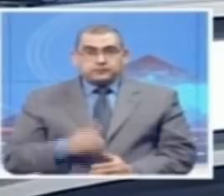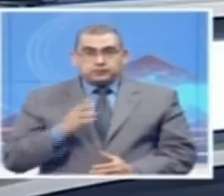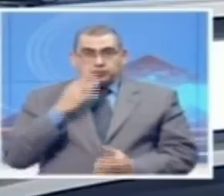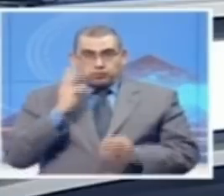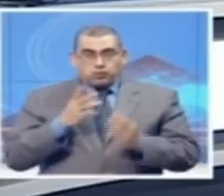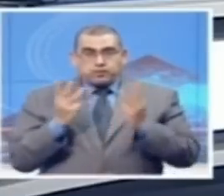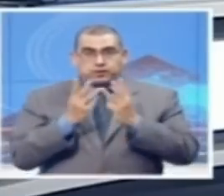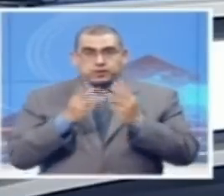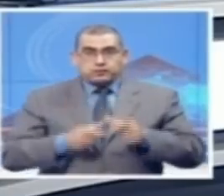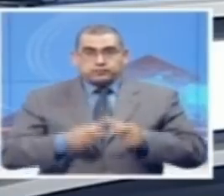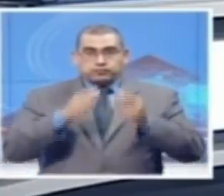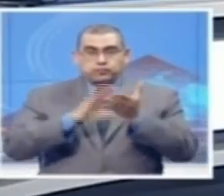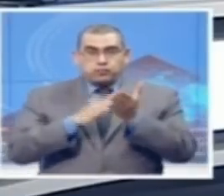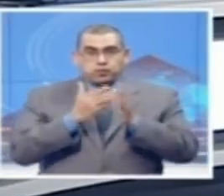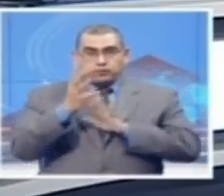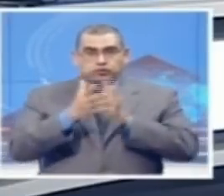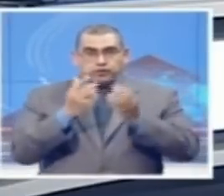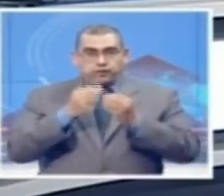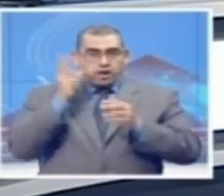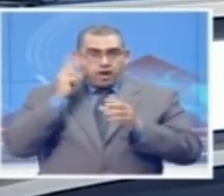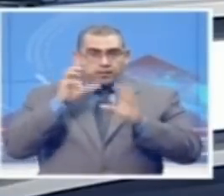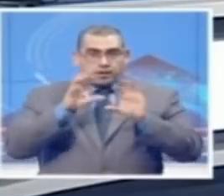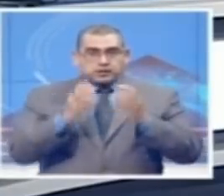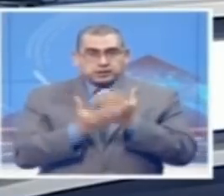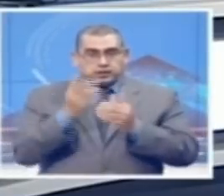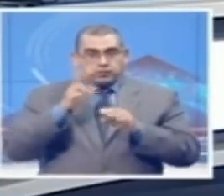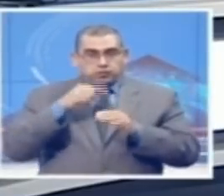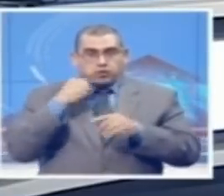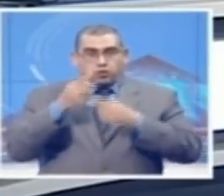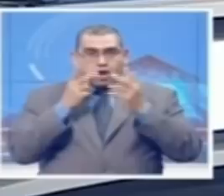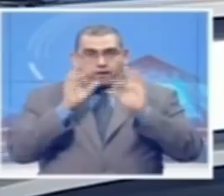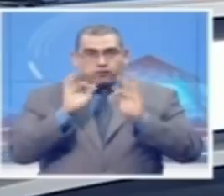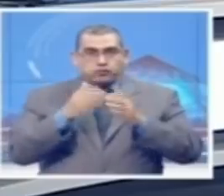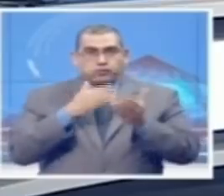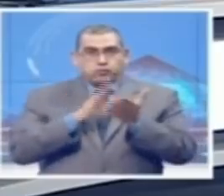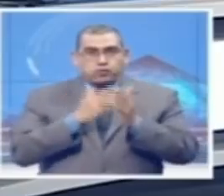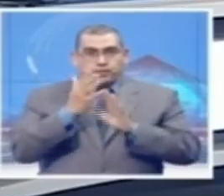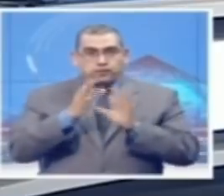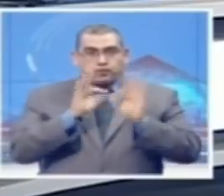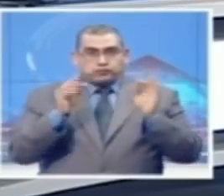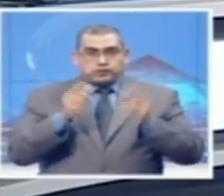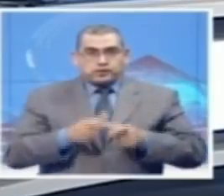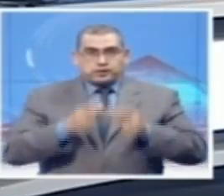بالإمكان متابعة البث الحي لنشرتنا برامجنا المزيد من الأخبار عبر موقعنا الإلكتروني